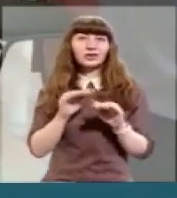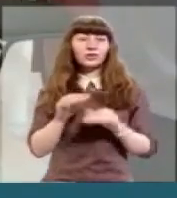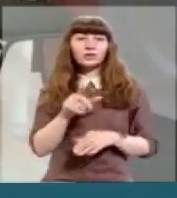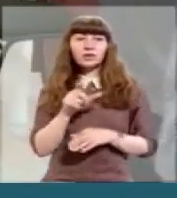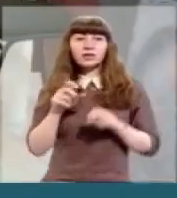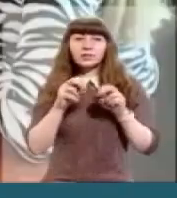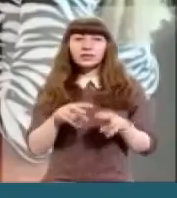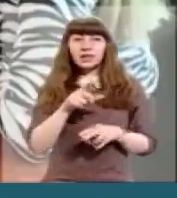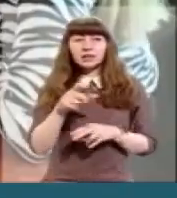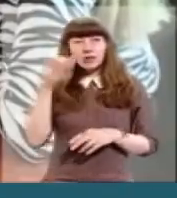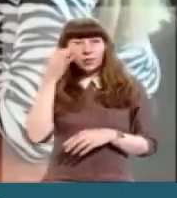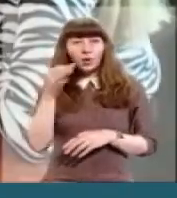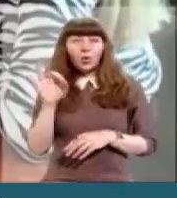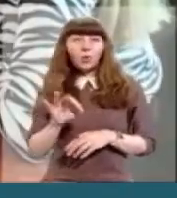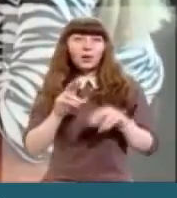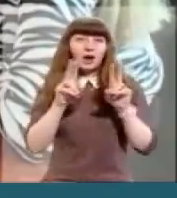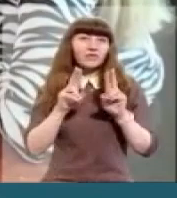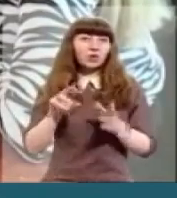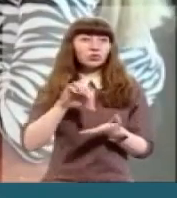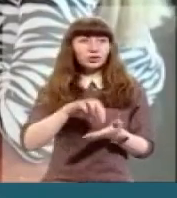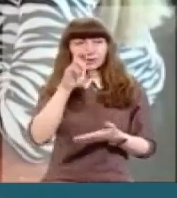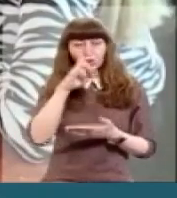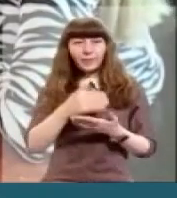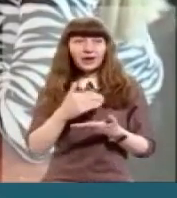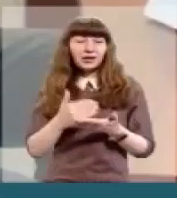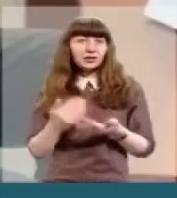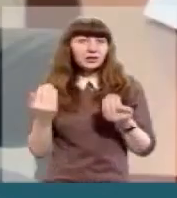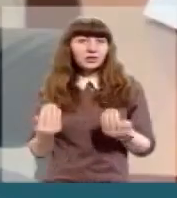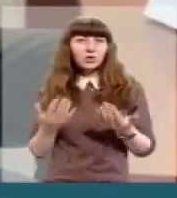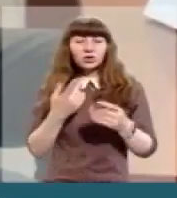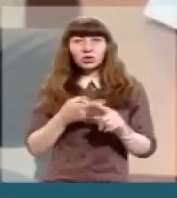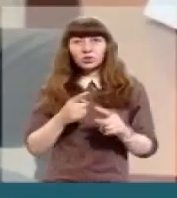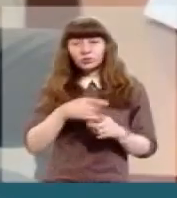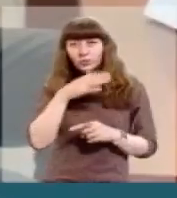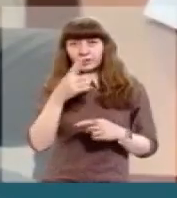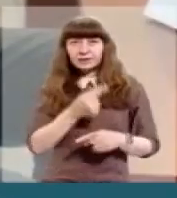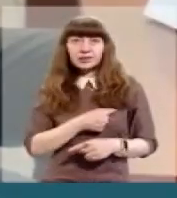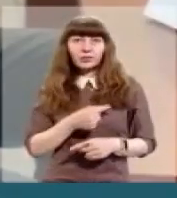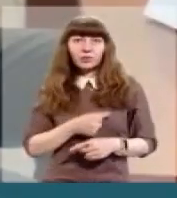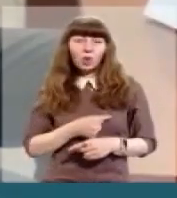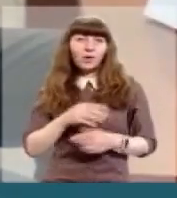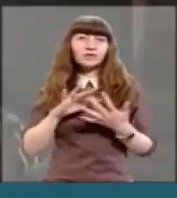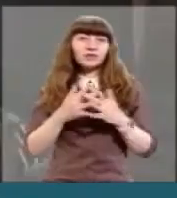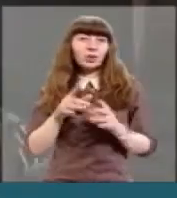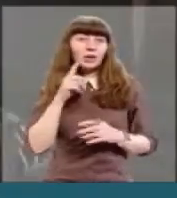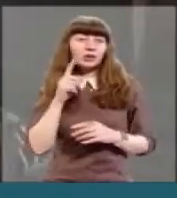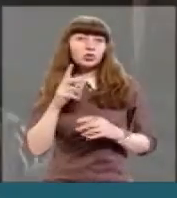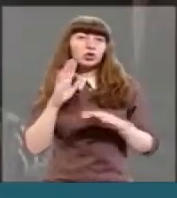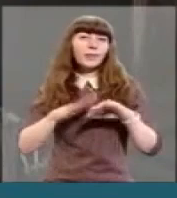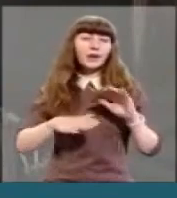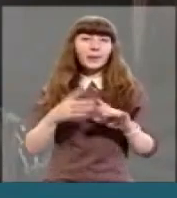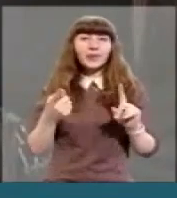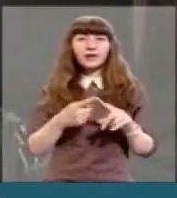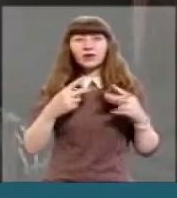ярмарки специалисты напоминают о правилах участия в госпрограммах. Их сегодня немало. С дипломом в село, молодежная практика, первое рабочее